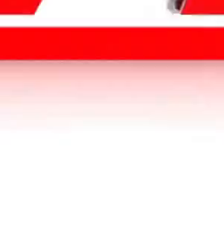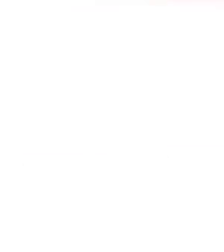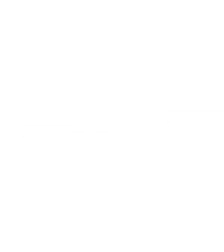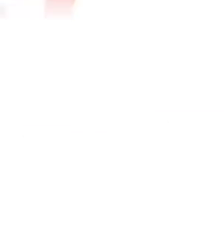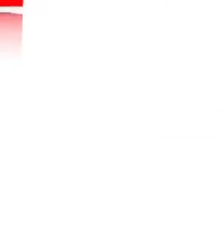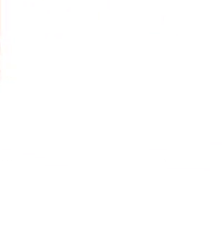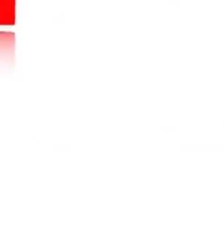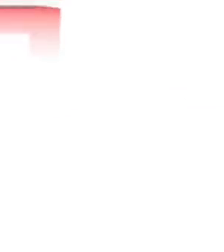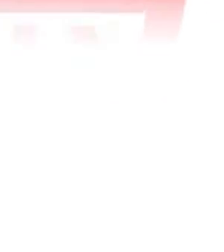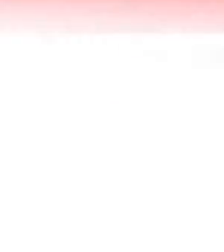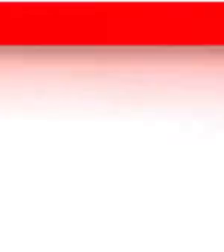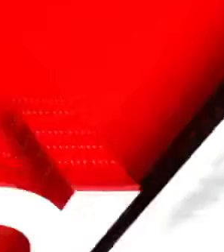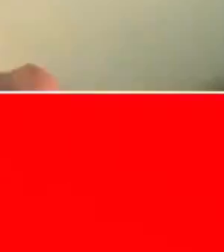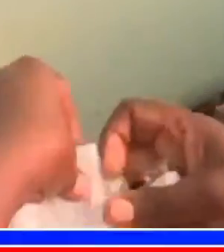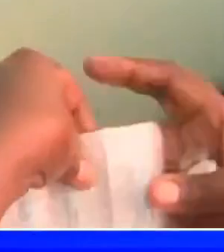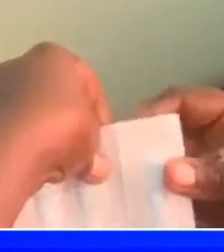Kisumu.